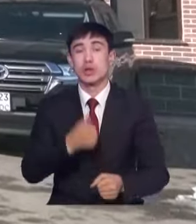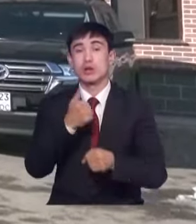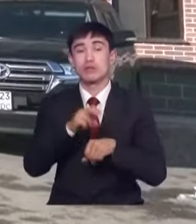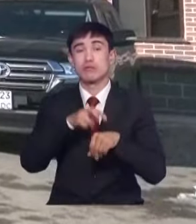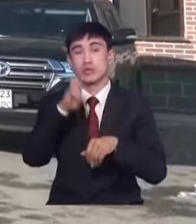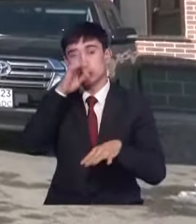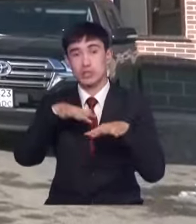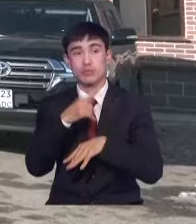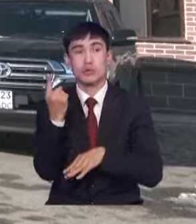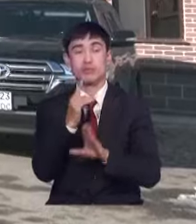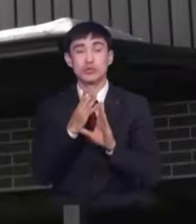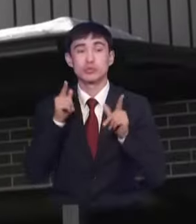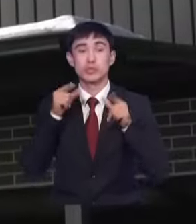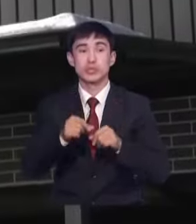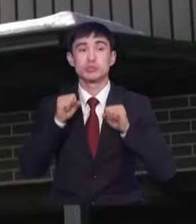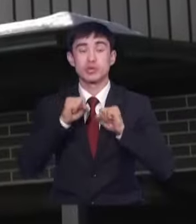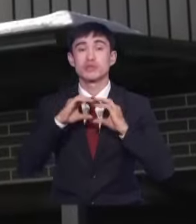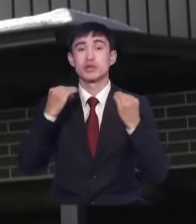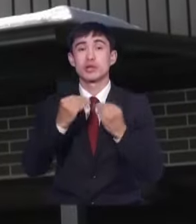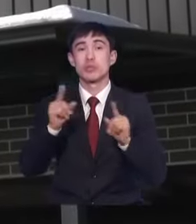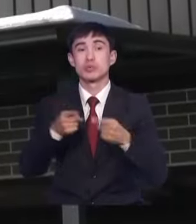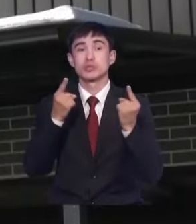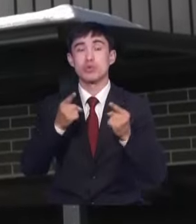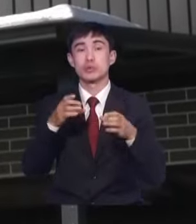врач страны в первую очередь посетила спортивно-адаптивная